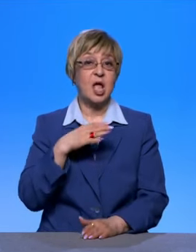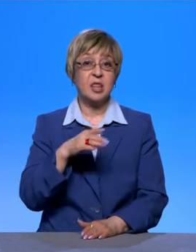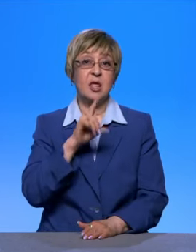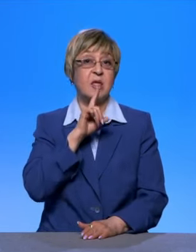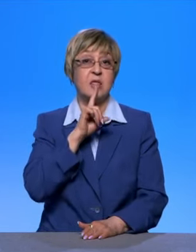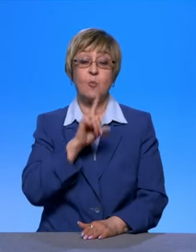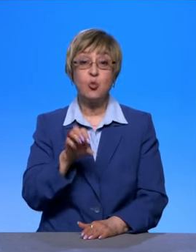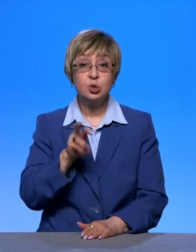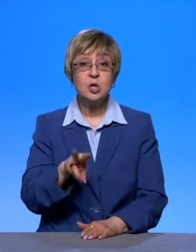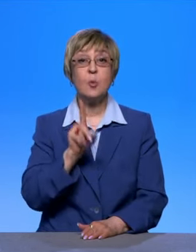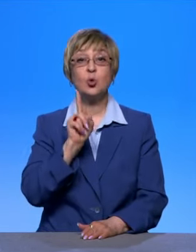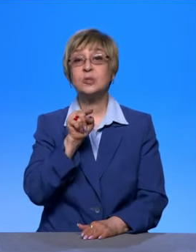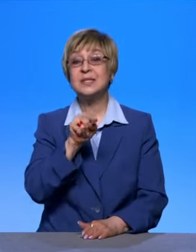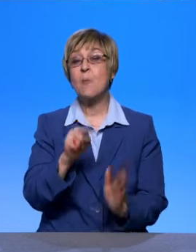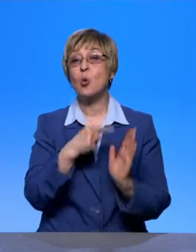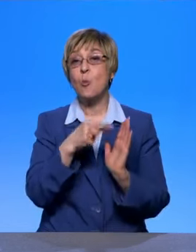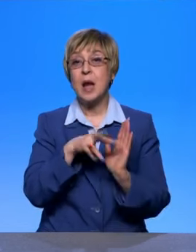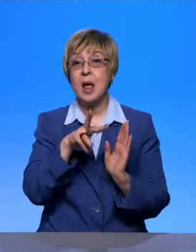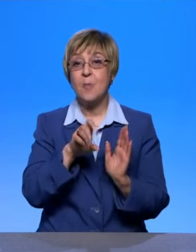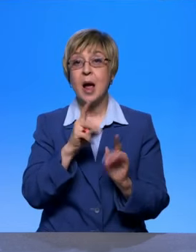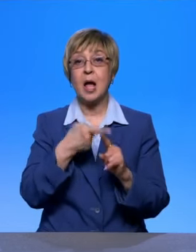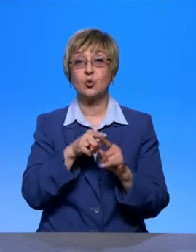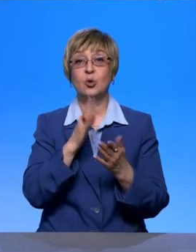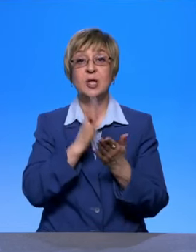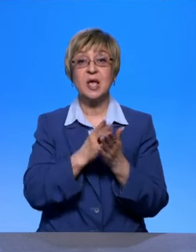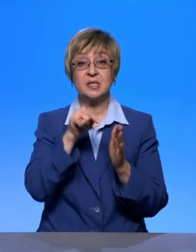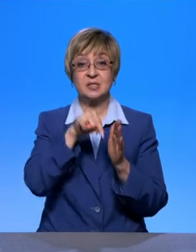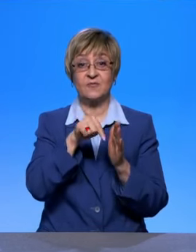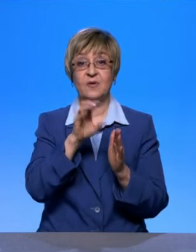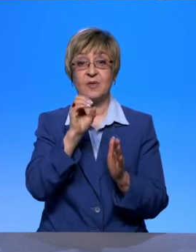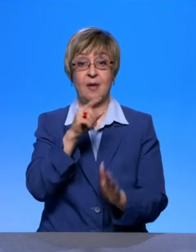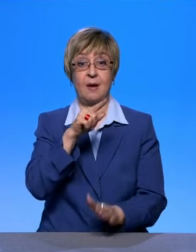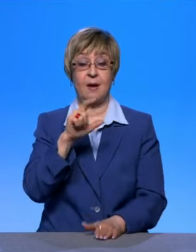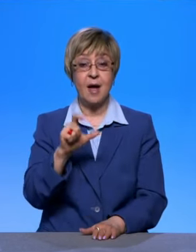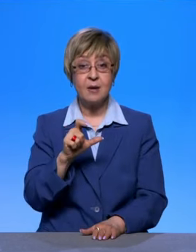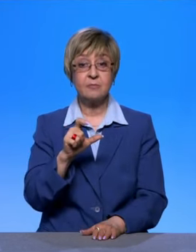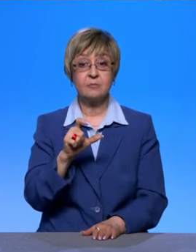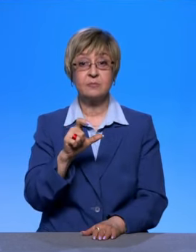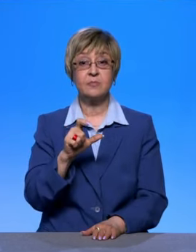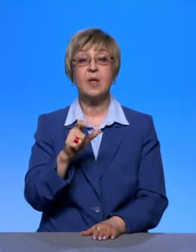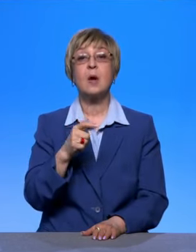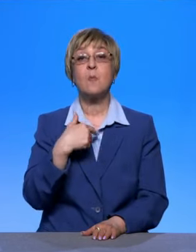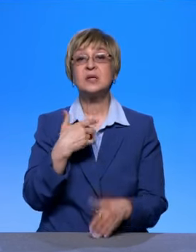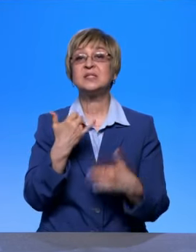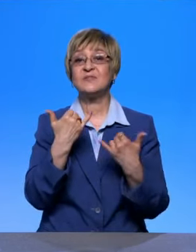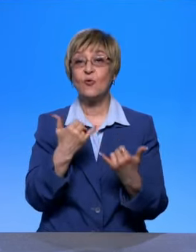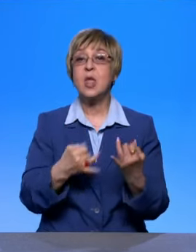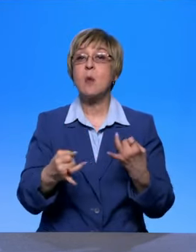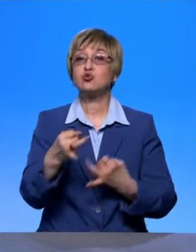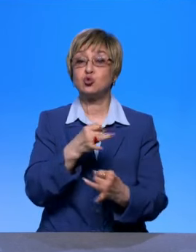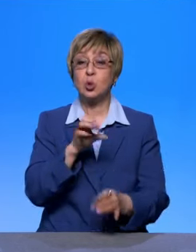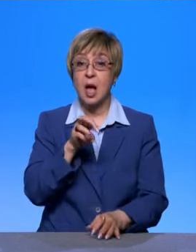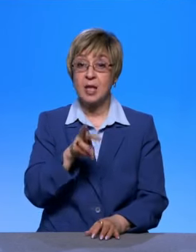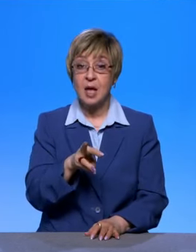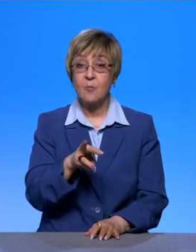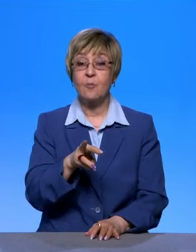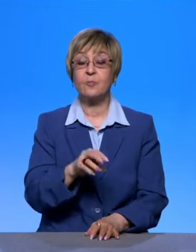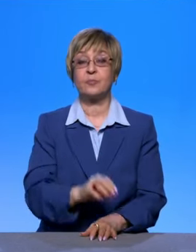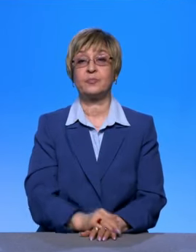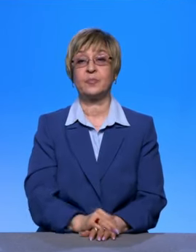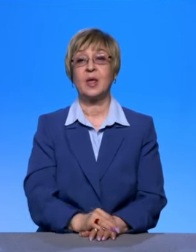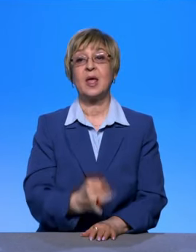мере, те проблемы, которые в ЕГЭ есть, и так или иначе, мы их сегодня обсуждаем, и они для каких-то